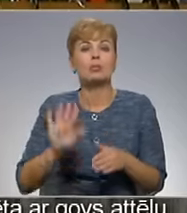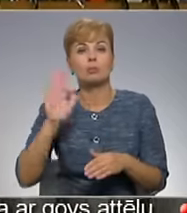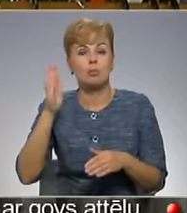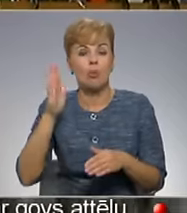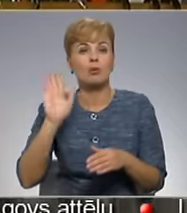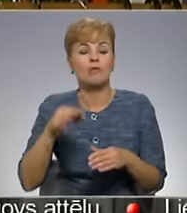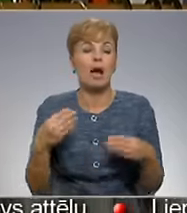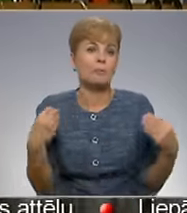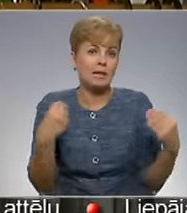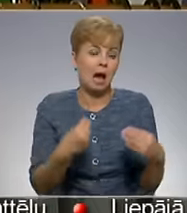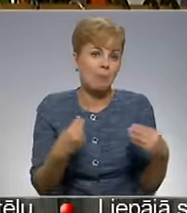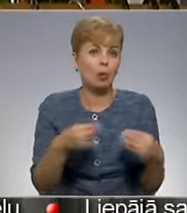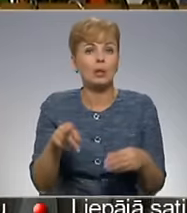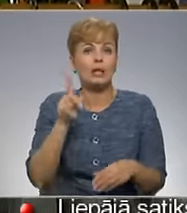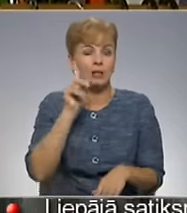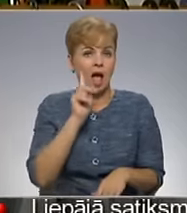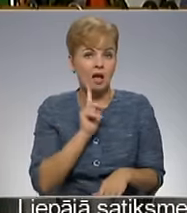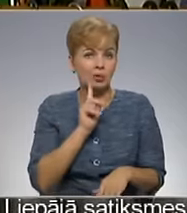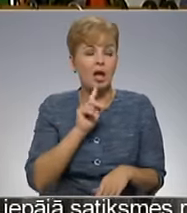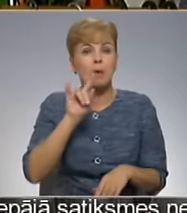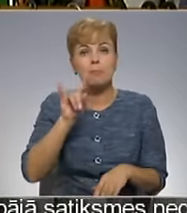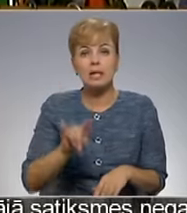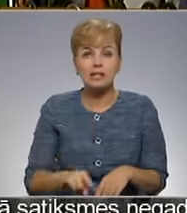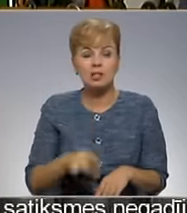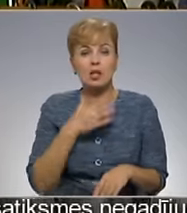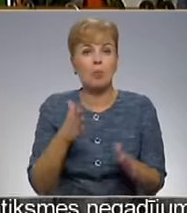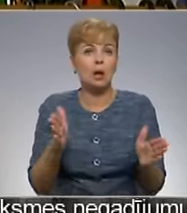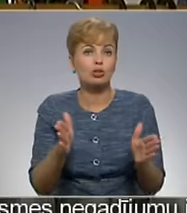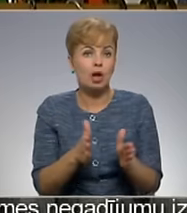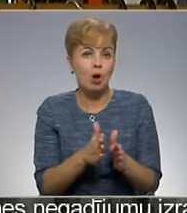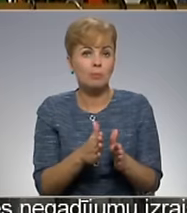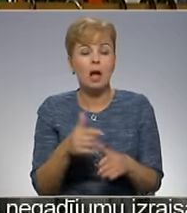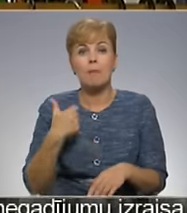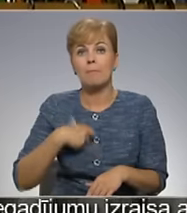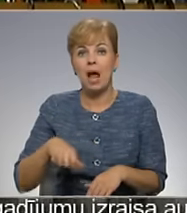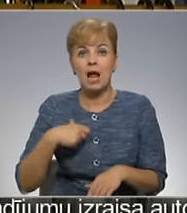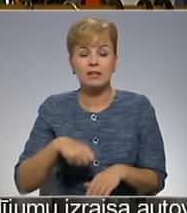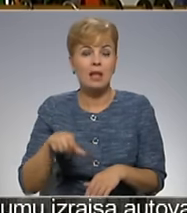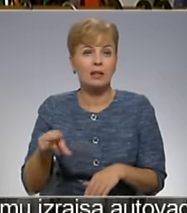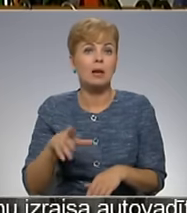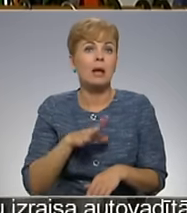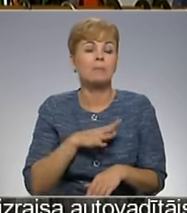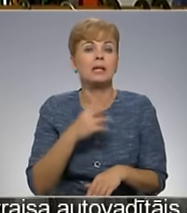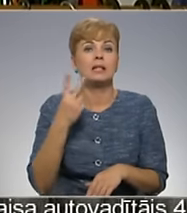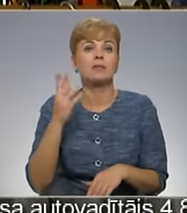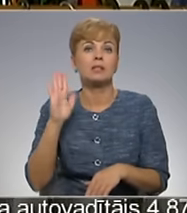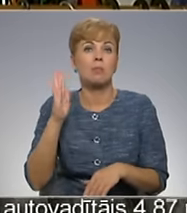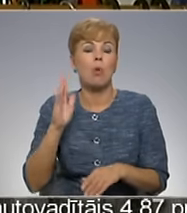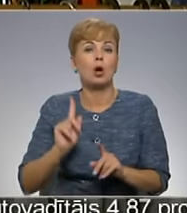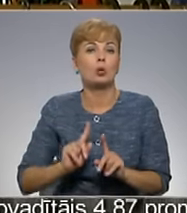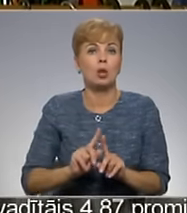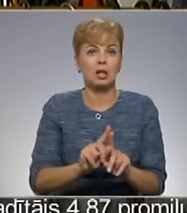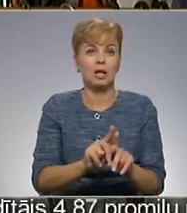jau vīriešiem, viņiem galds, lai ir ērti, lai bikses nav pa šaurām, bet no ar meitenēm jau, jā, tur mums bija divi spoguļu līdz un tad